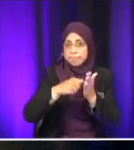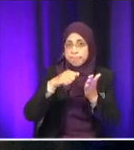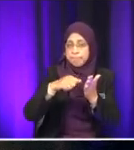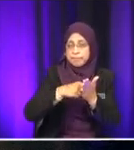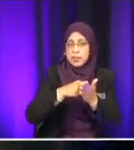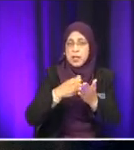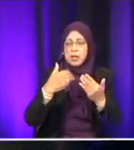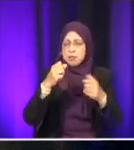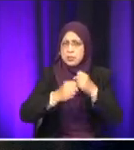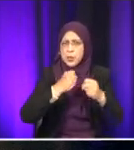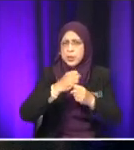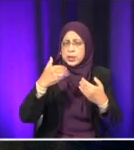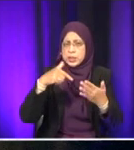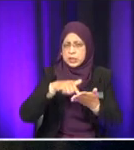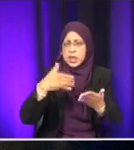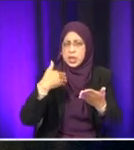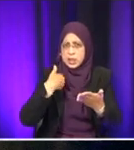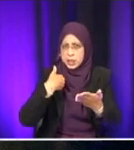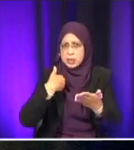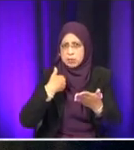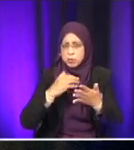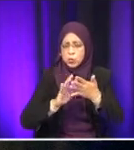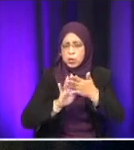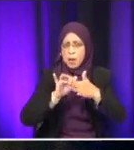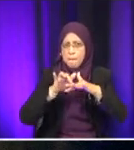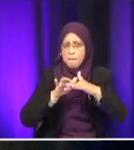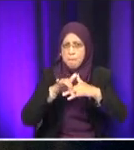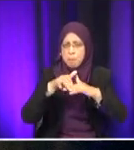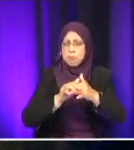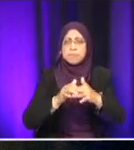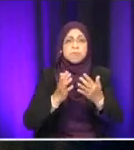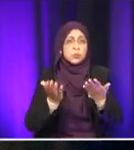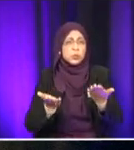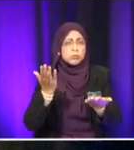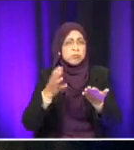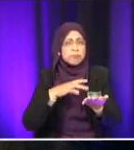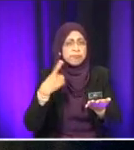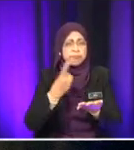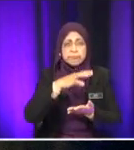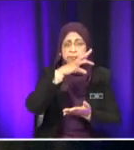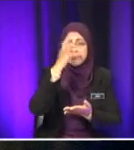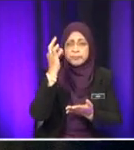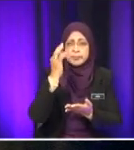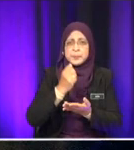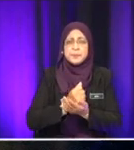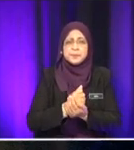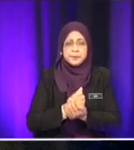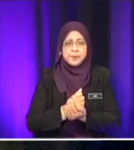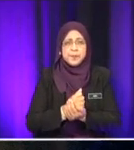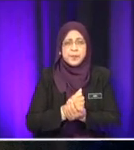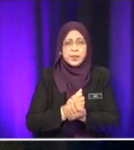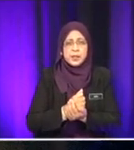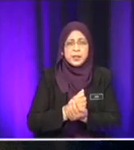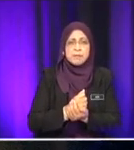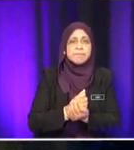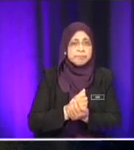sulaman kita ada kotak Kalau mungkin kita tak tahu tentang mungkin